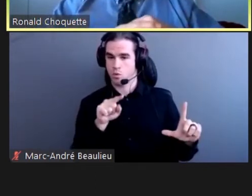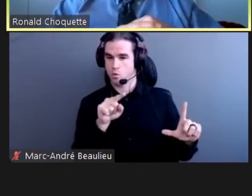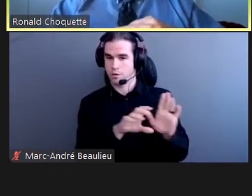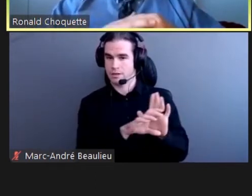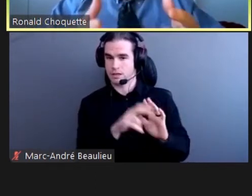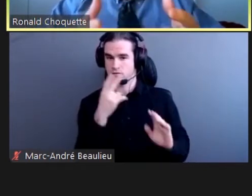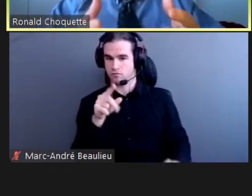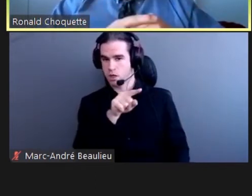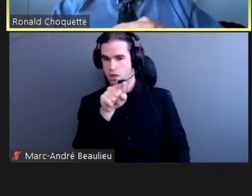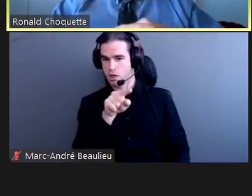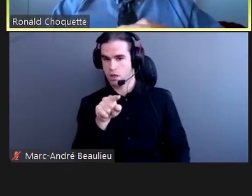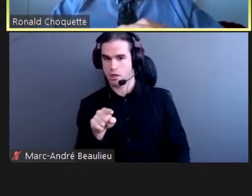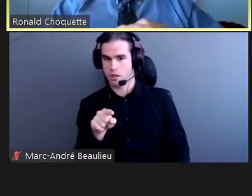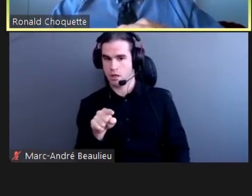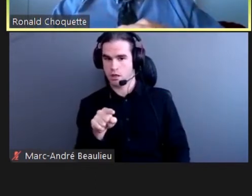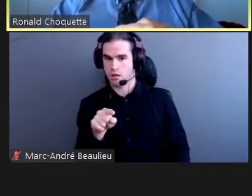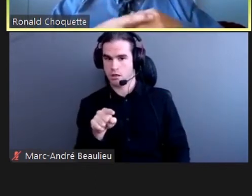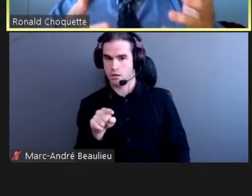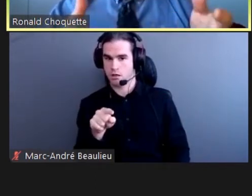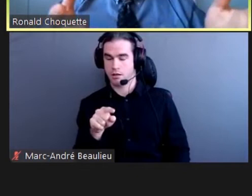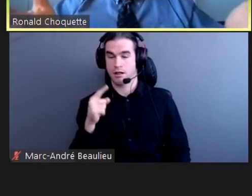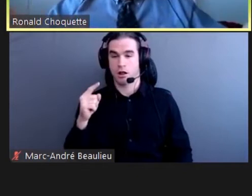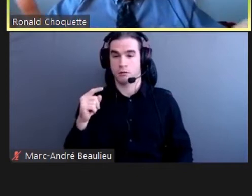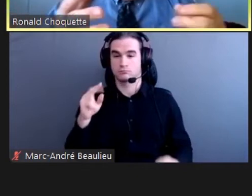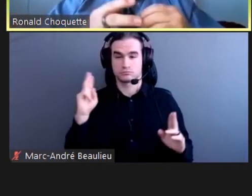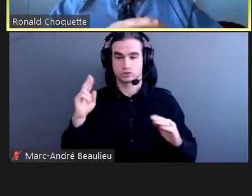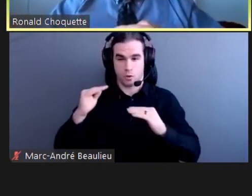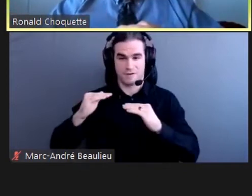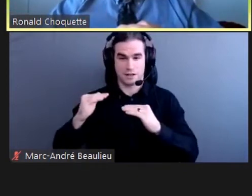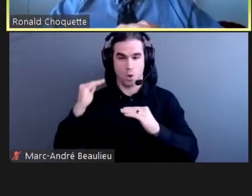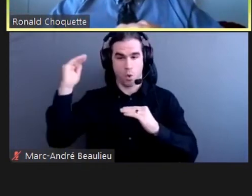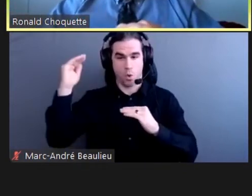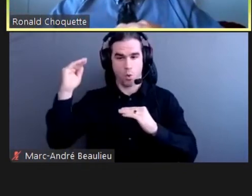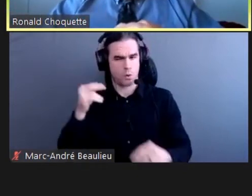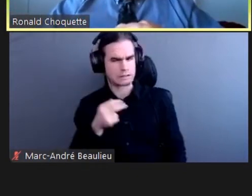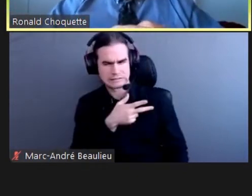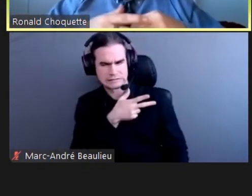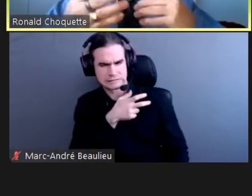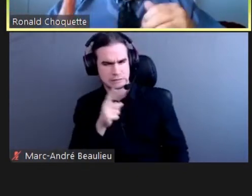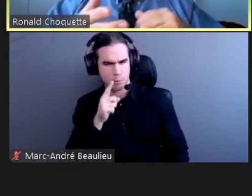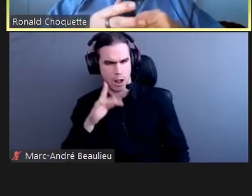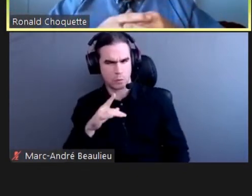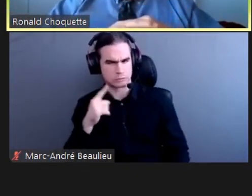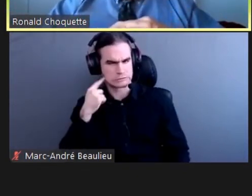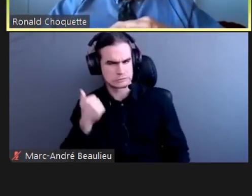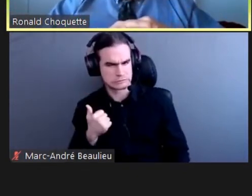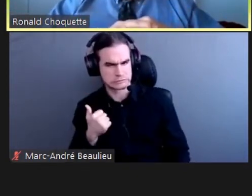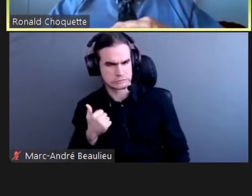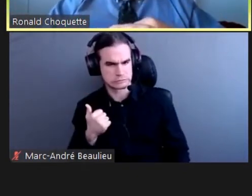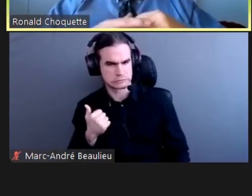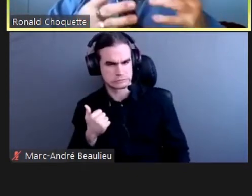ce cas-ci, les sons de haute fréquence sont inaudibles dû à la présence de la surdité.